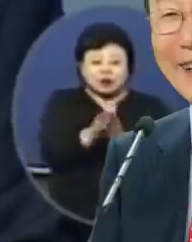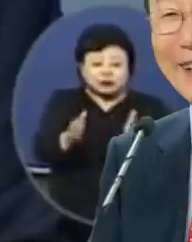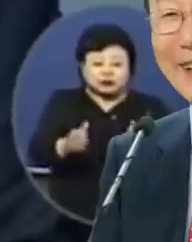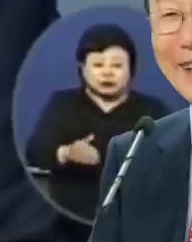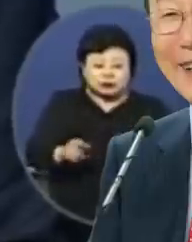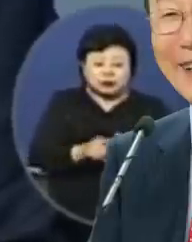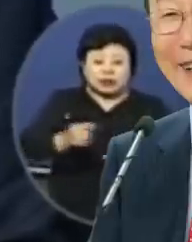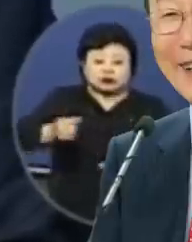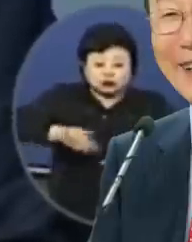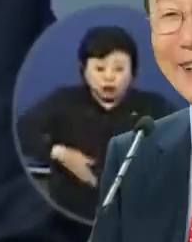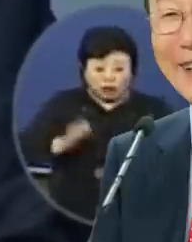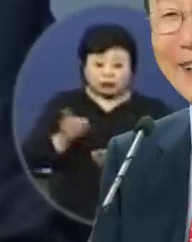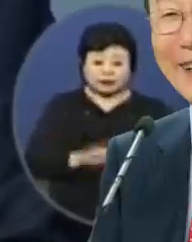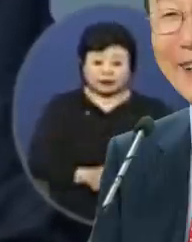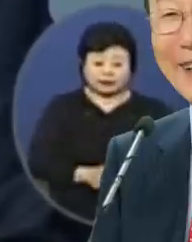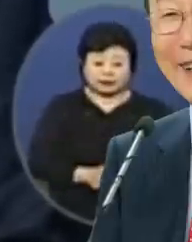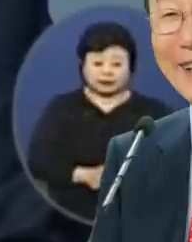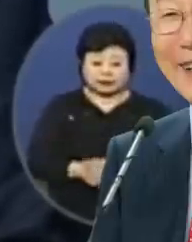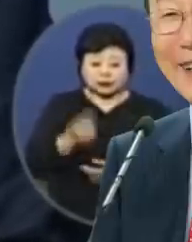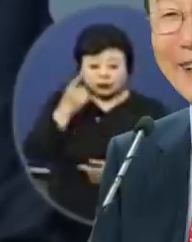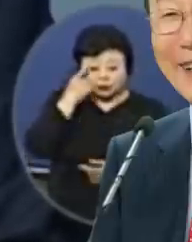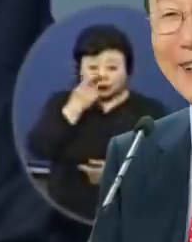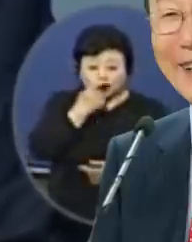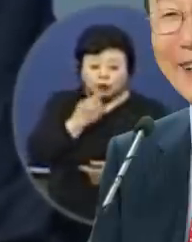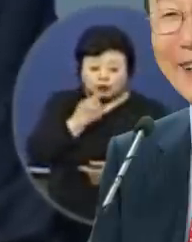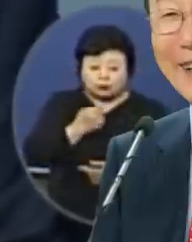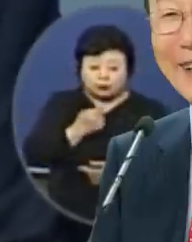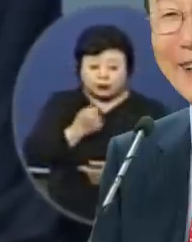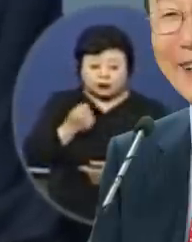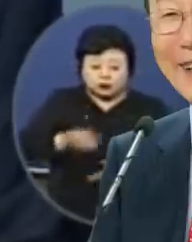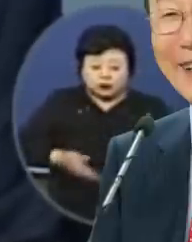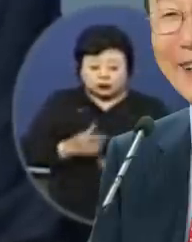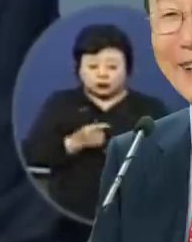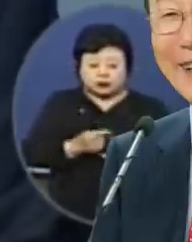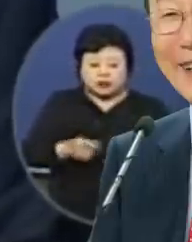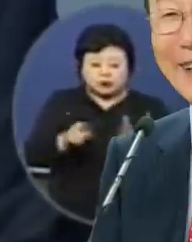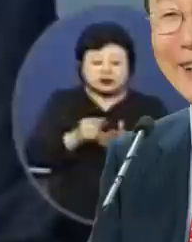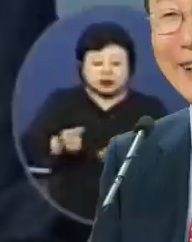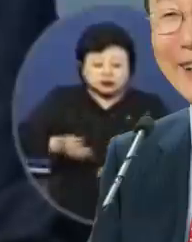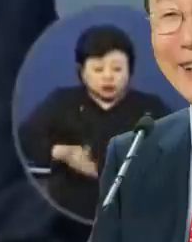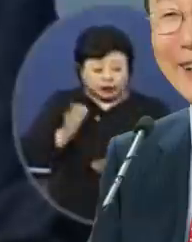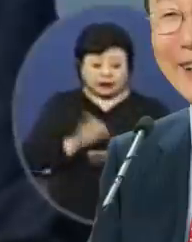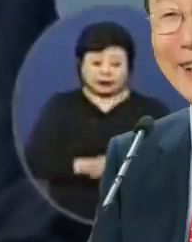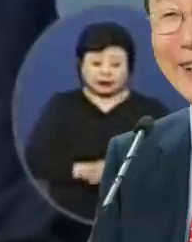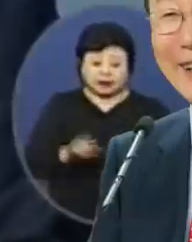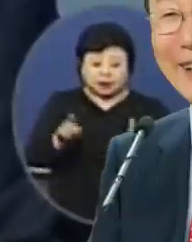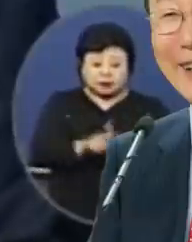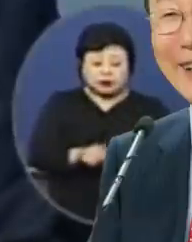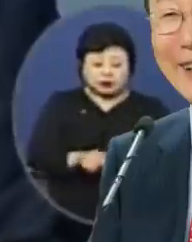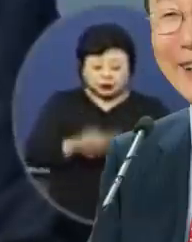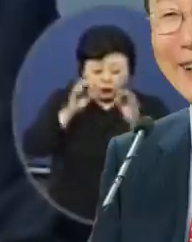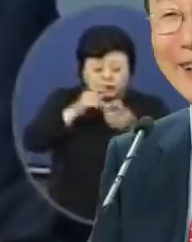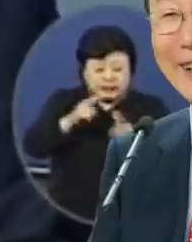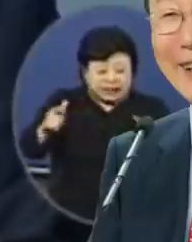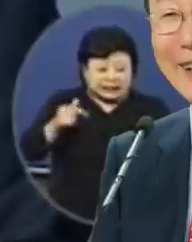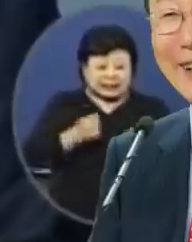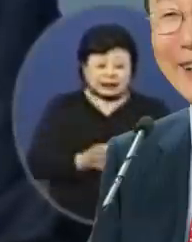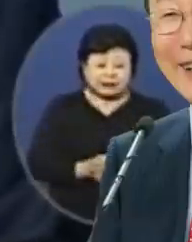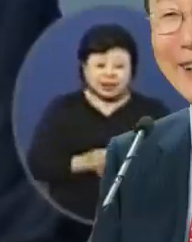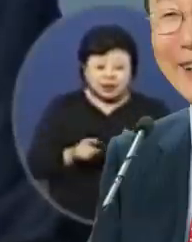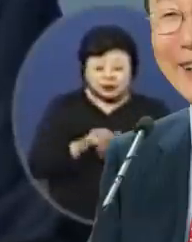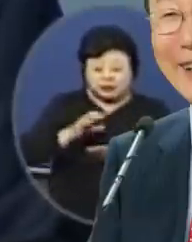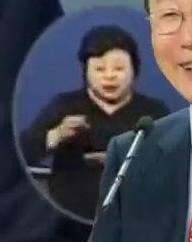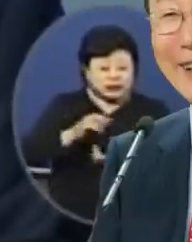가지고 태어나는 것입니다. 이목구비를 가지고 태어난 것처럼 믿음을 가지고 태어났는데 믿음이 안 보이기 때문에 사람들이 믿음을